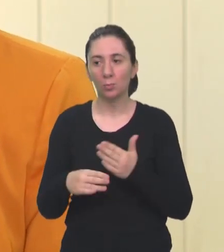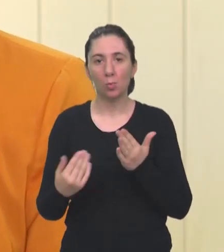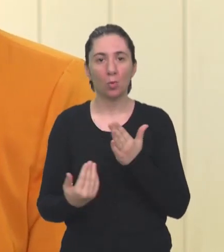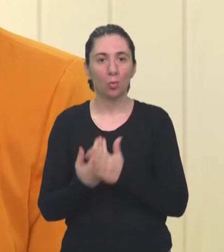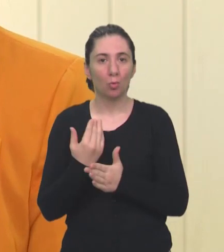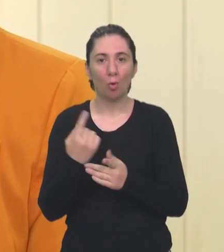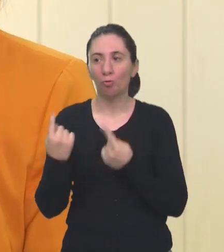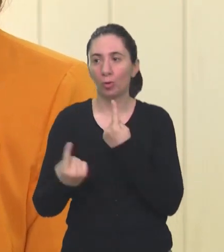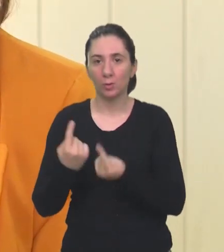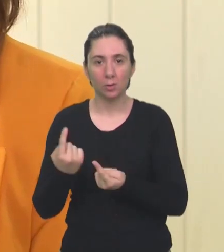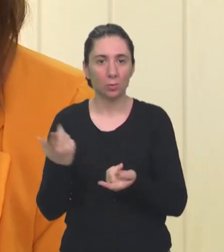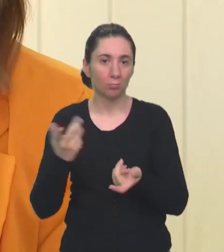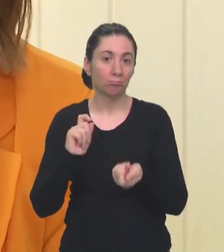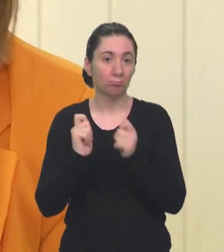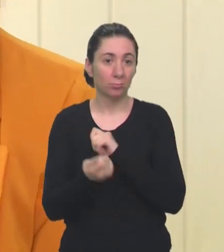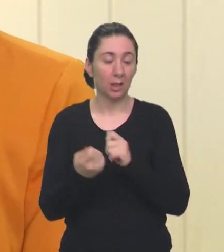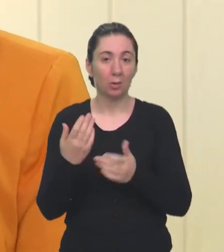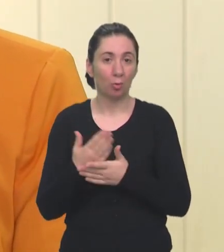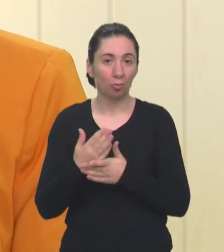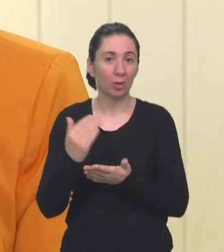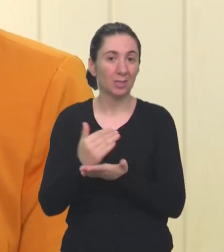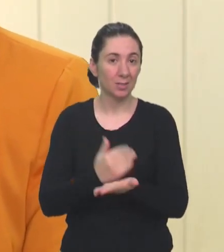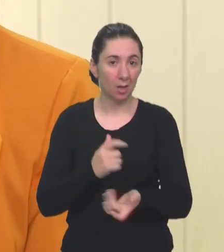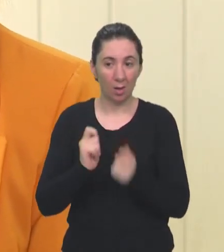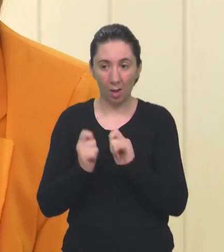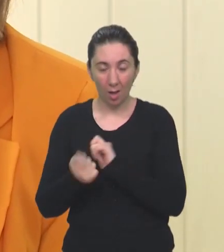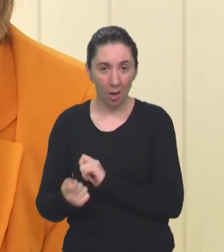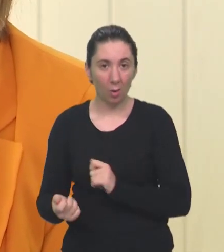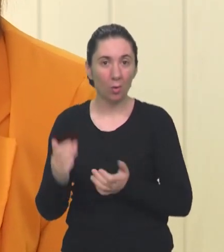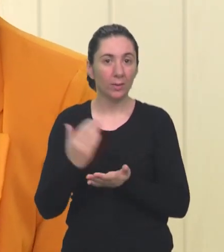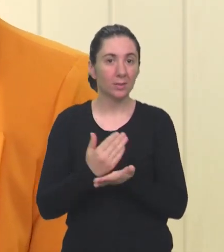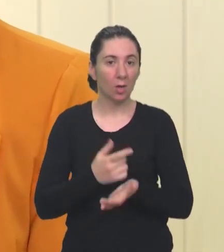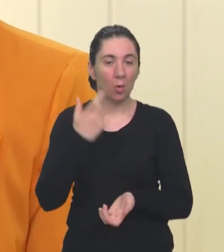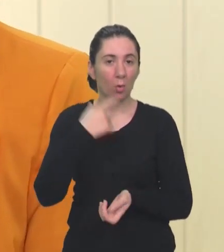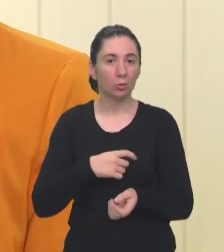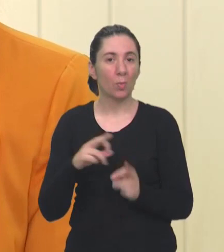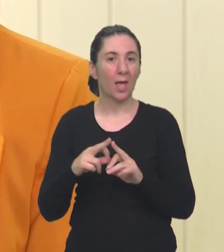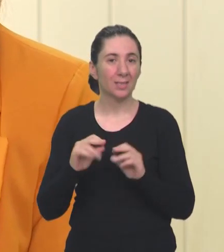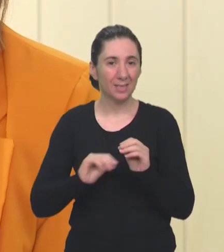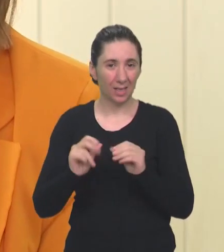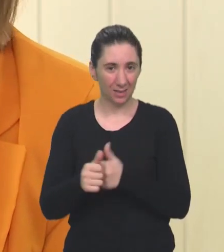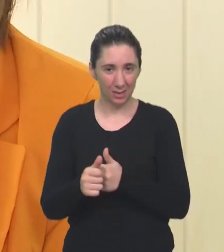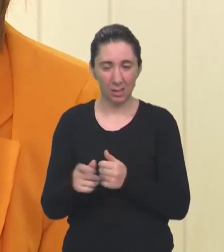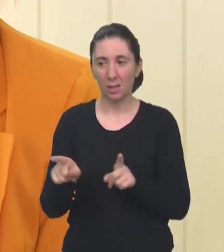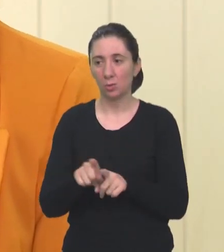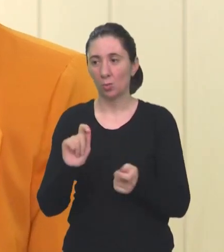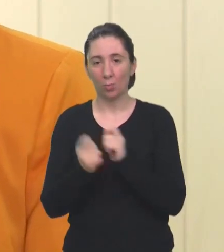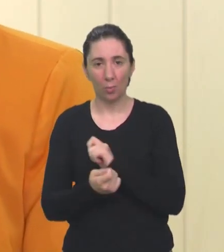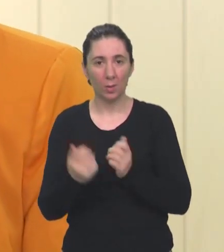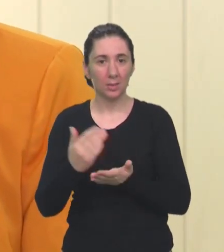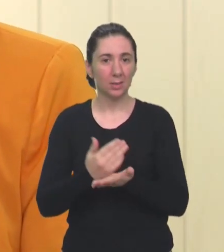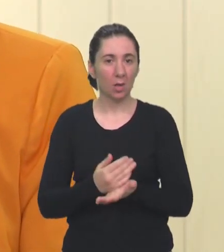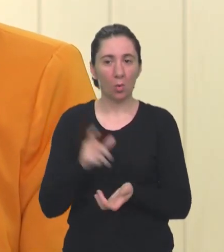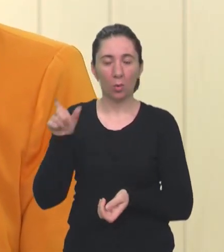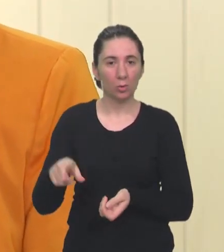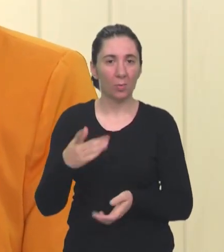novim nastalim situacijama, mijenjaju se stalno zakoni, mijenjaju se zakon o osobnoj asistenciji, mijenja se zakon o